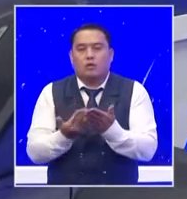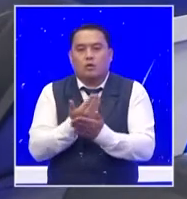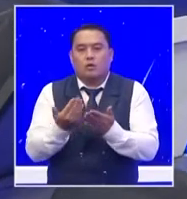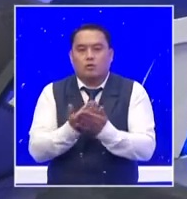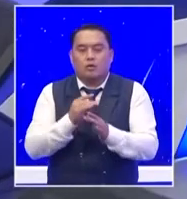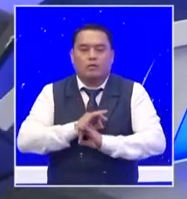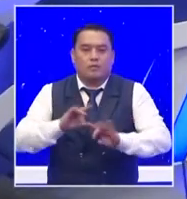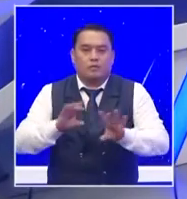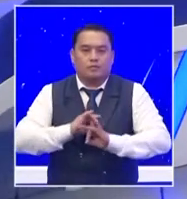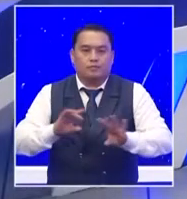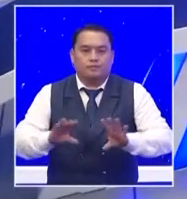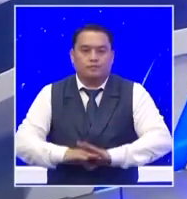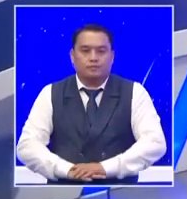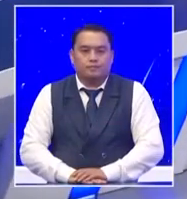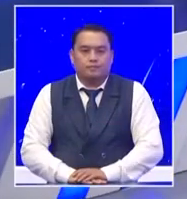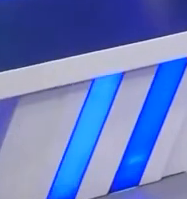выпуска коротко о самом главном.